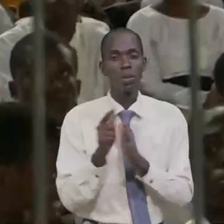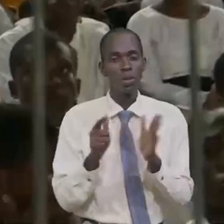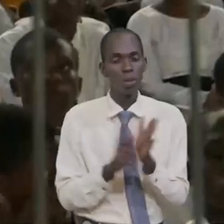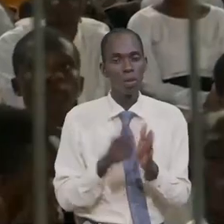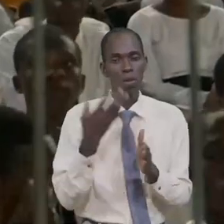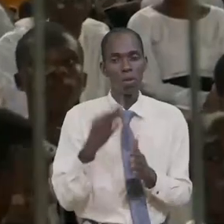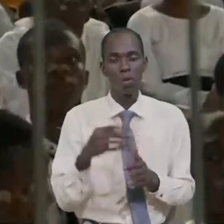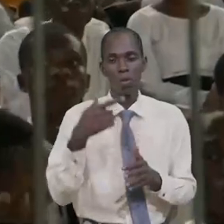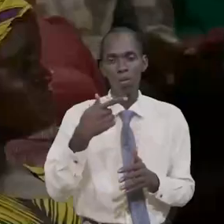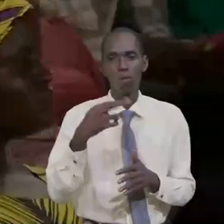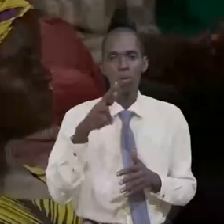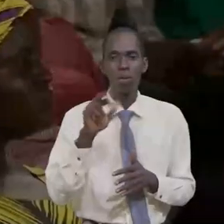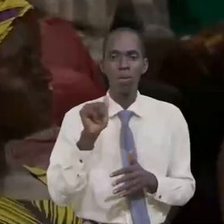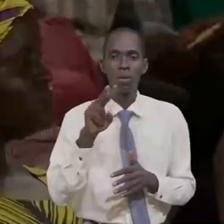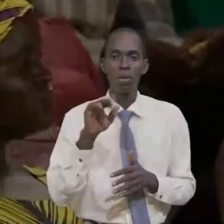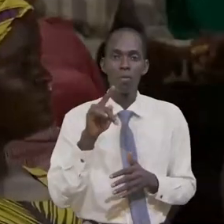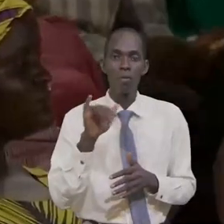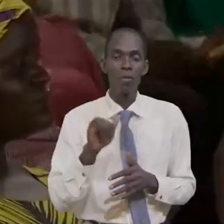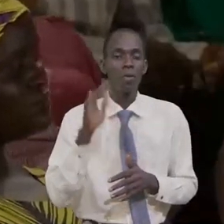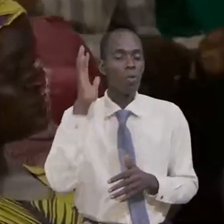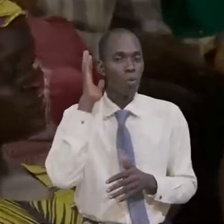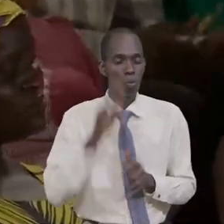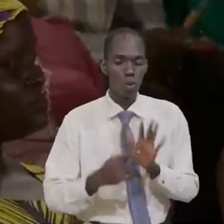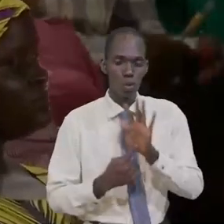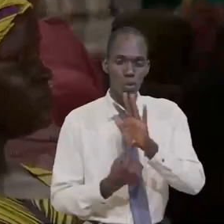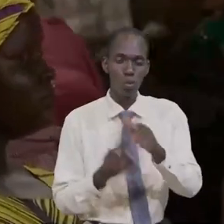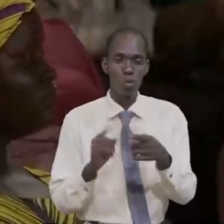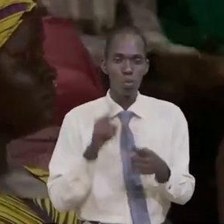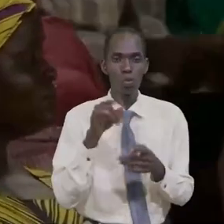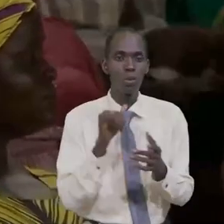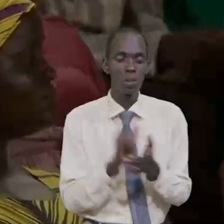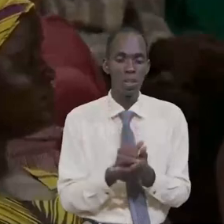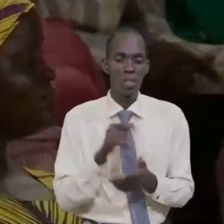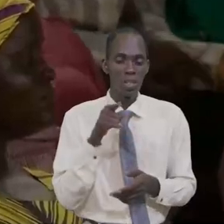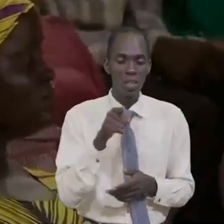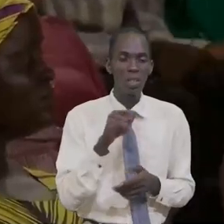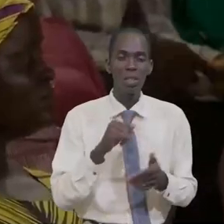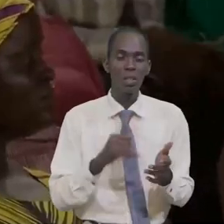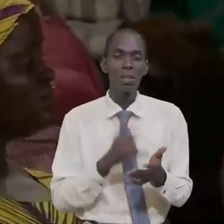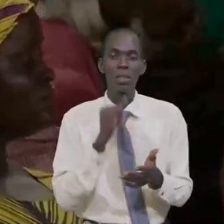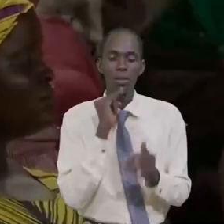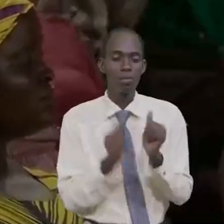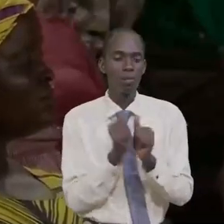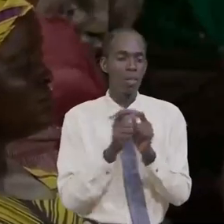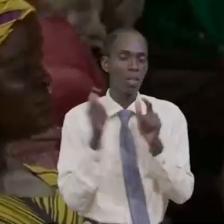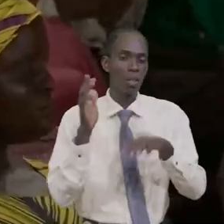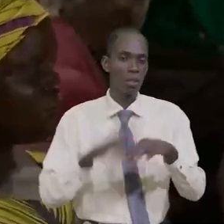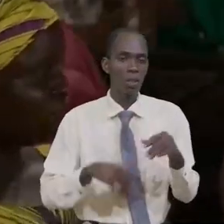prouver qu'elle est plus grande que toi ta position